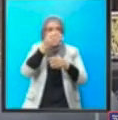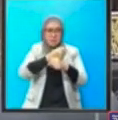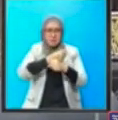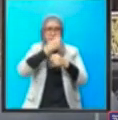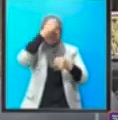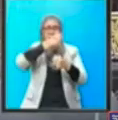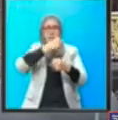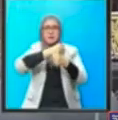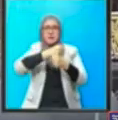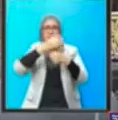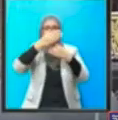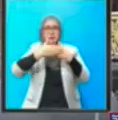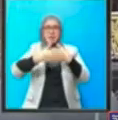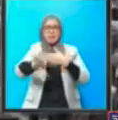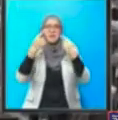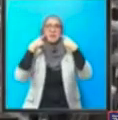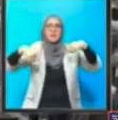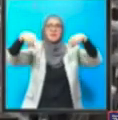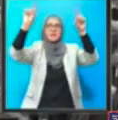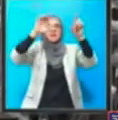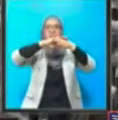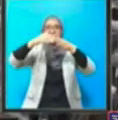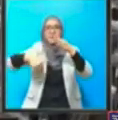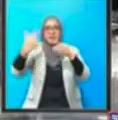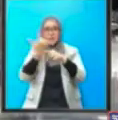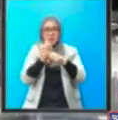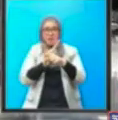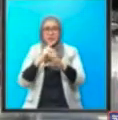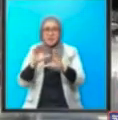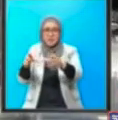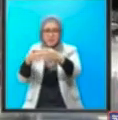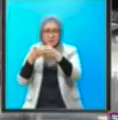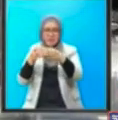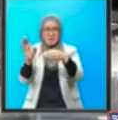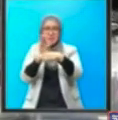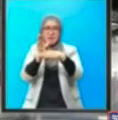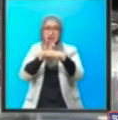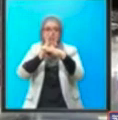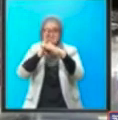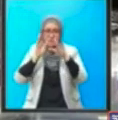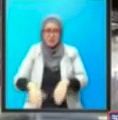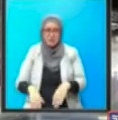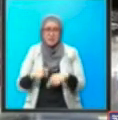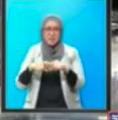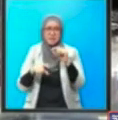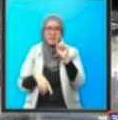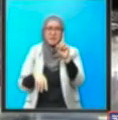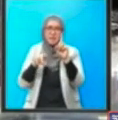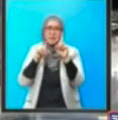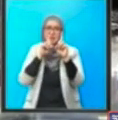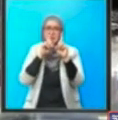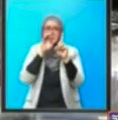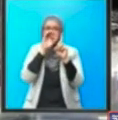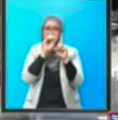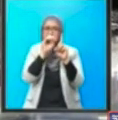sampai saja berjaya menamatkan latihan yang keduanya Cluster keusahawanan pula seram s1010 orang